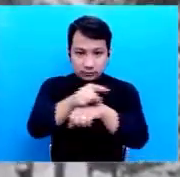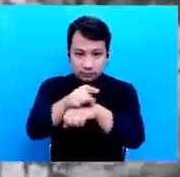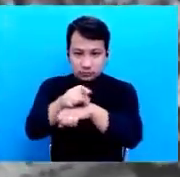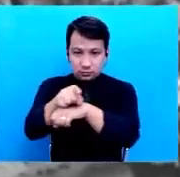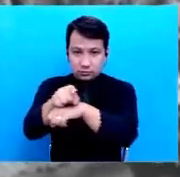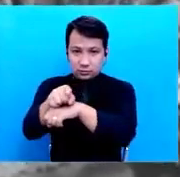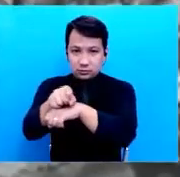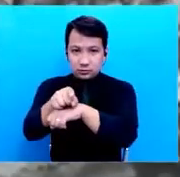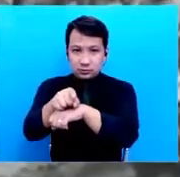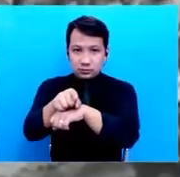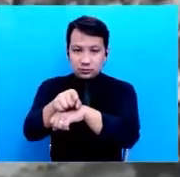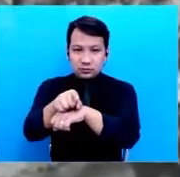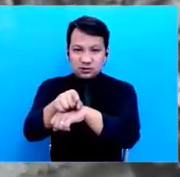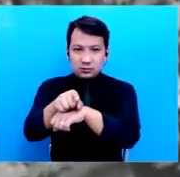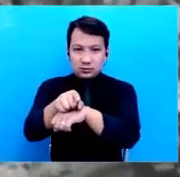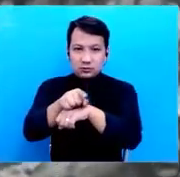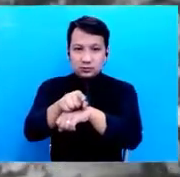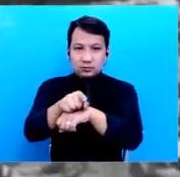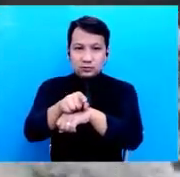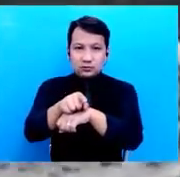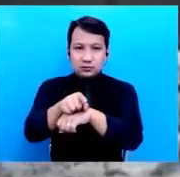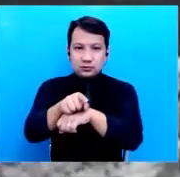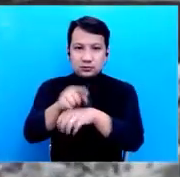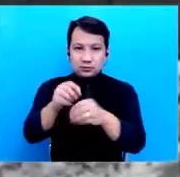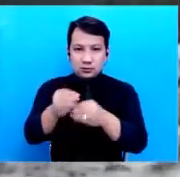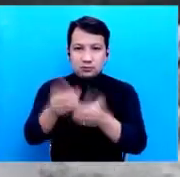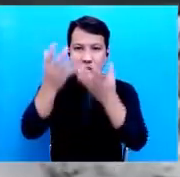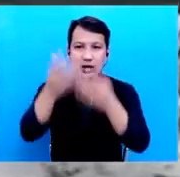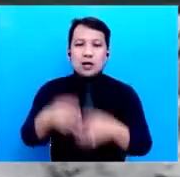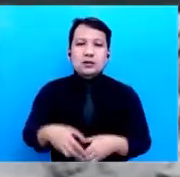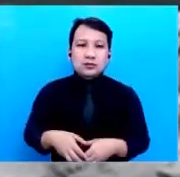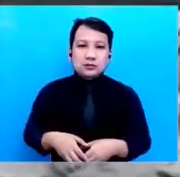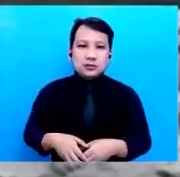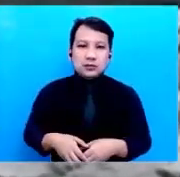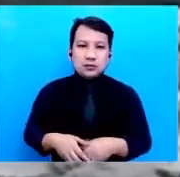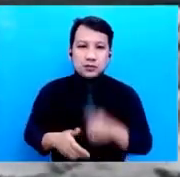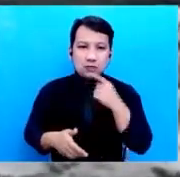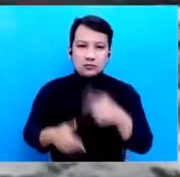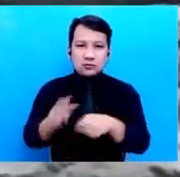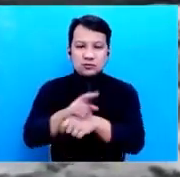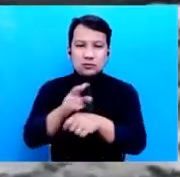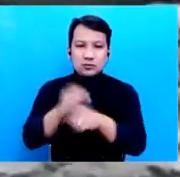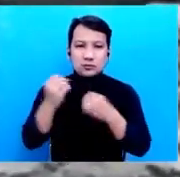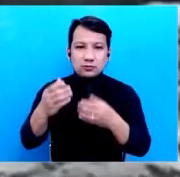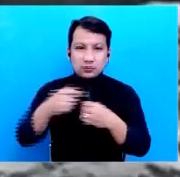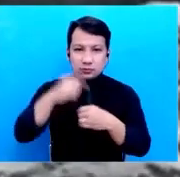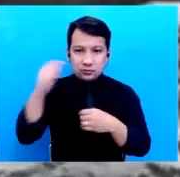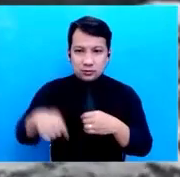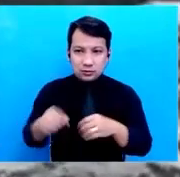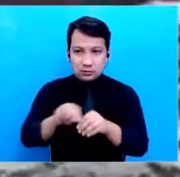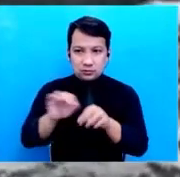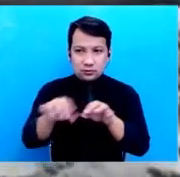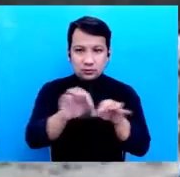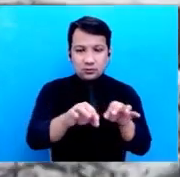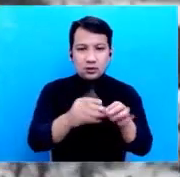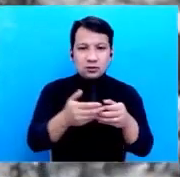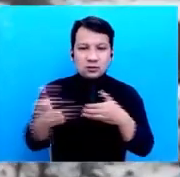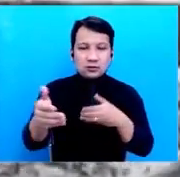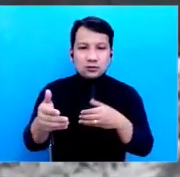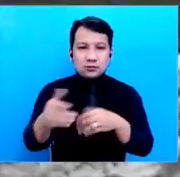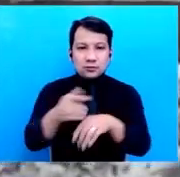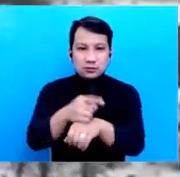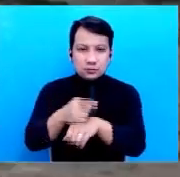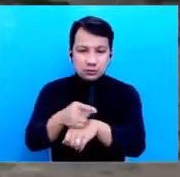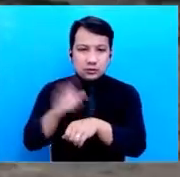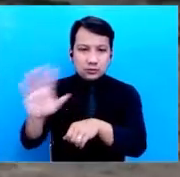namang kalaban pero sumabo. Ayon sa Ukrainian Army, gumagamit sila ng maraming mina bilang pangontra sa mga armored